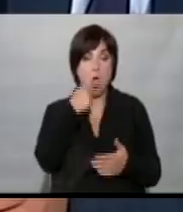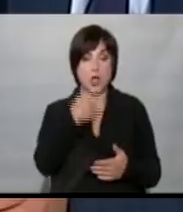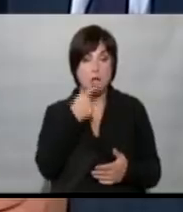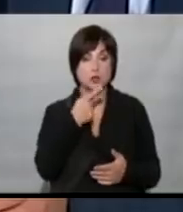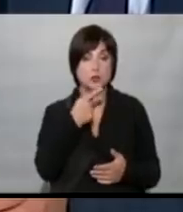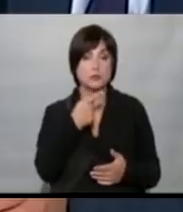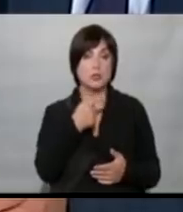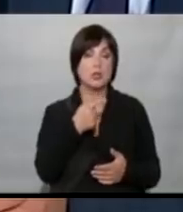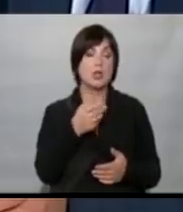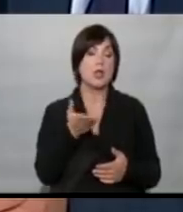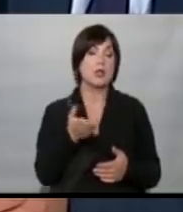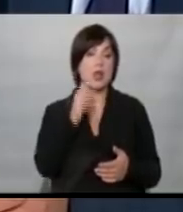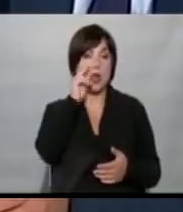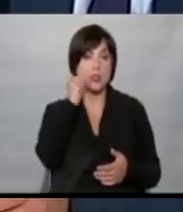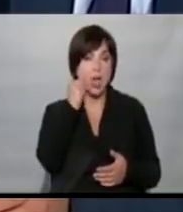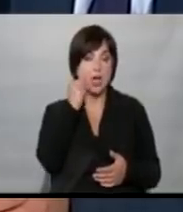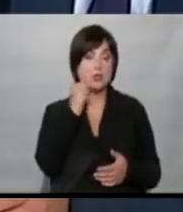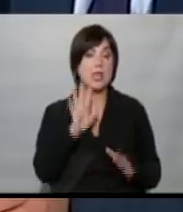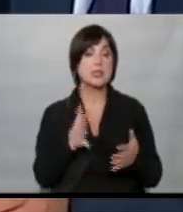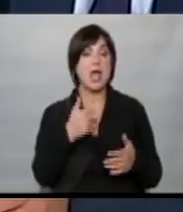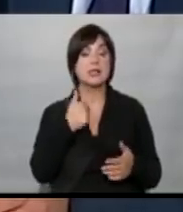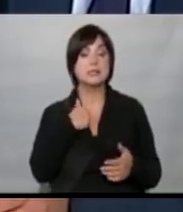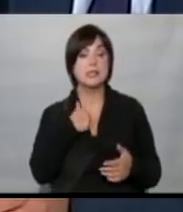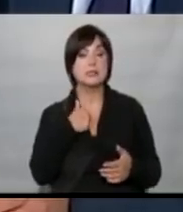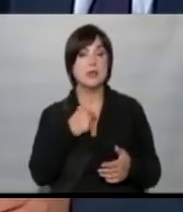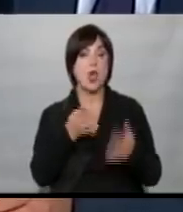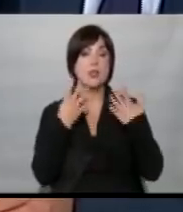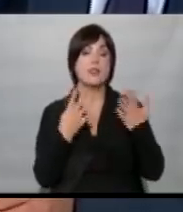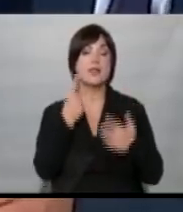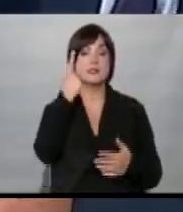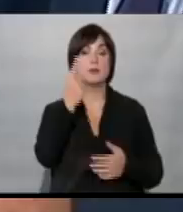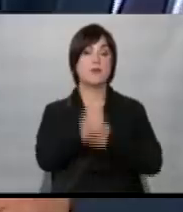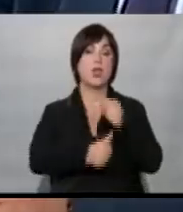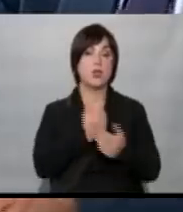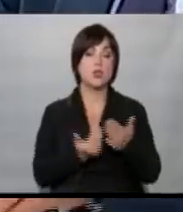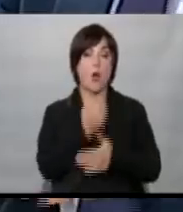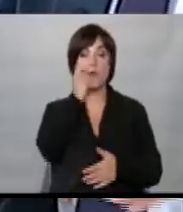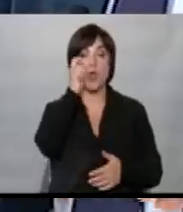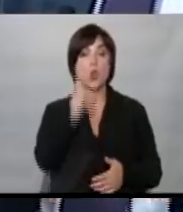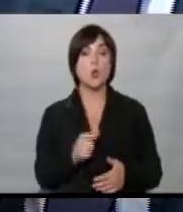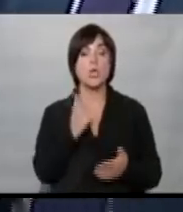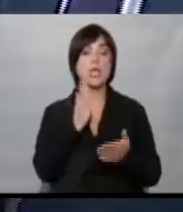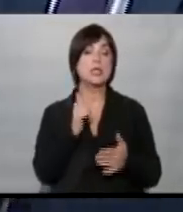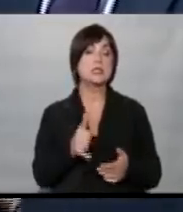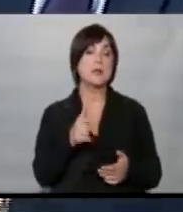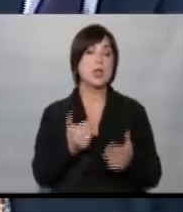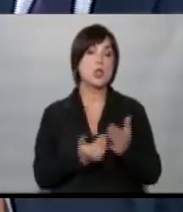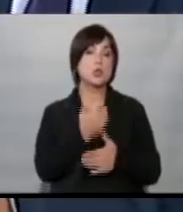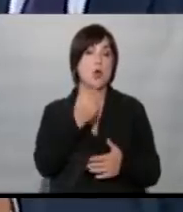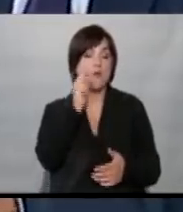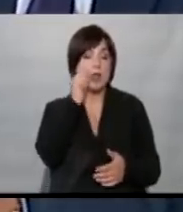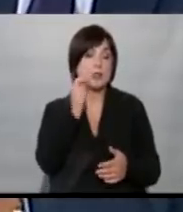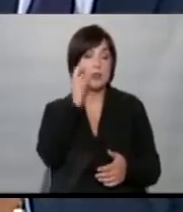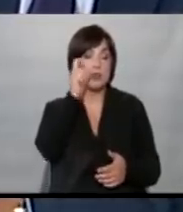кажуваме коминтерновски народ, извинете, дали сме од 91 година нови луѓе или сме сега некоја нова раса